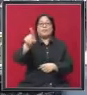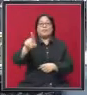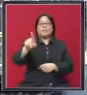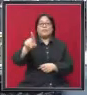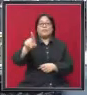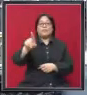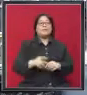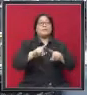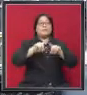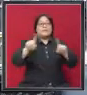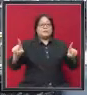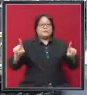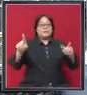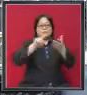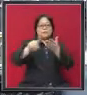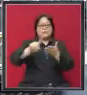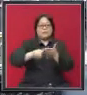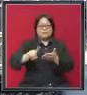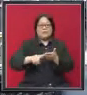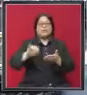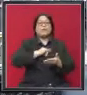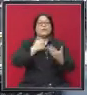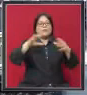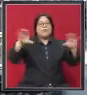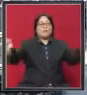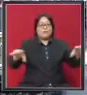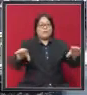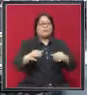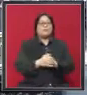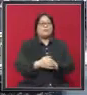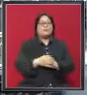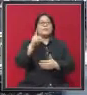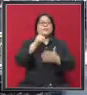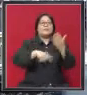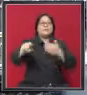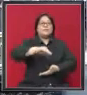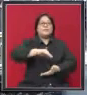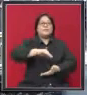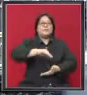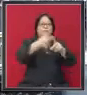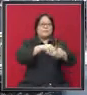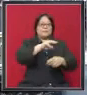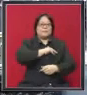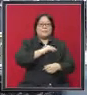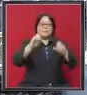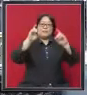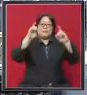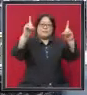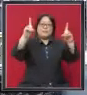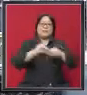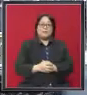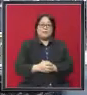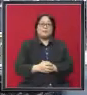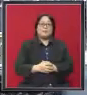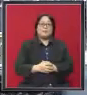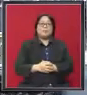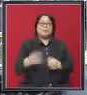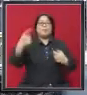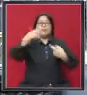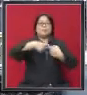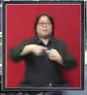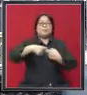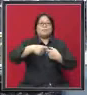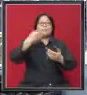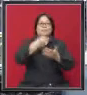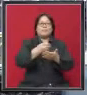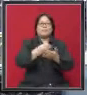2021. Namun, semakan yang telah saya buat kepada apa yang dinyatakan oleh Menteri Pendidikan